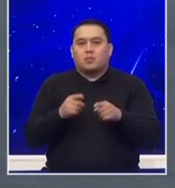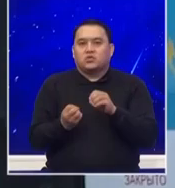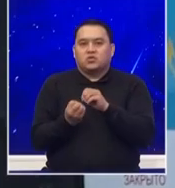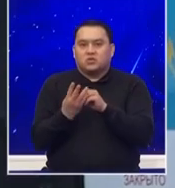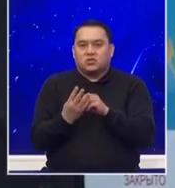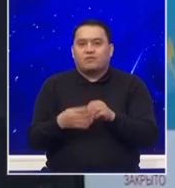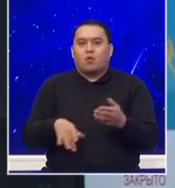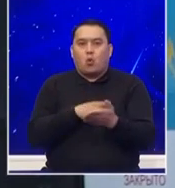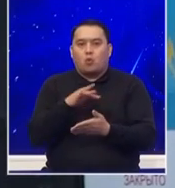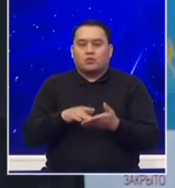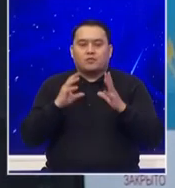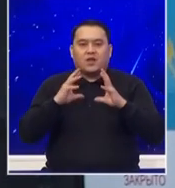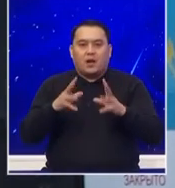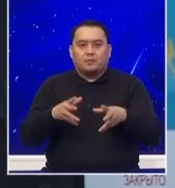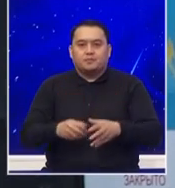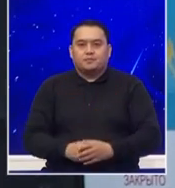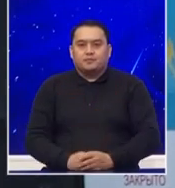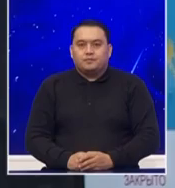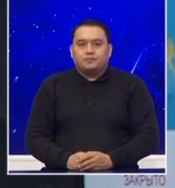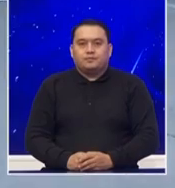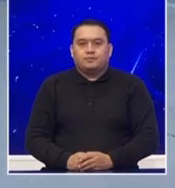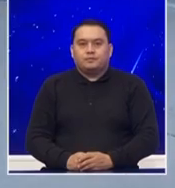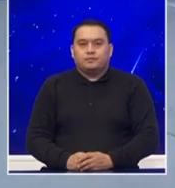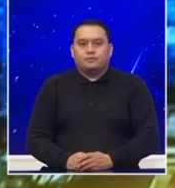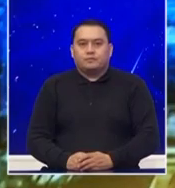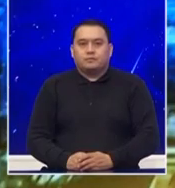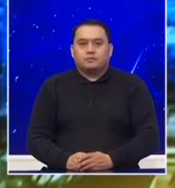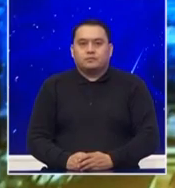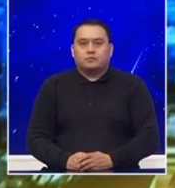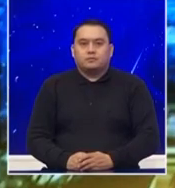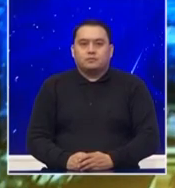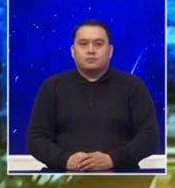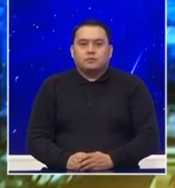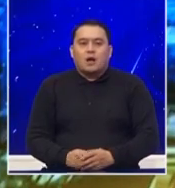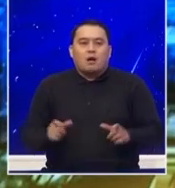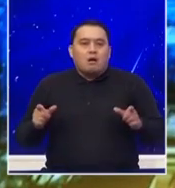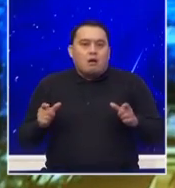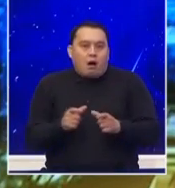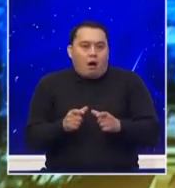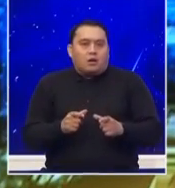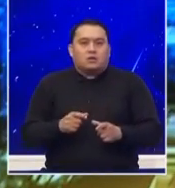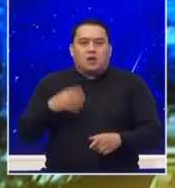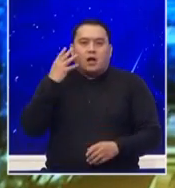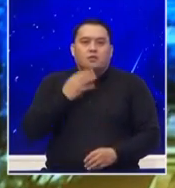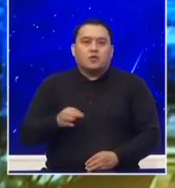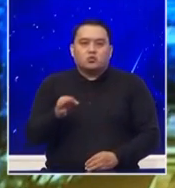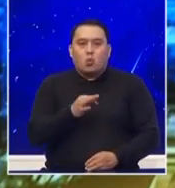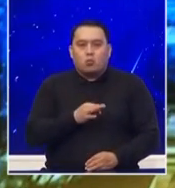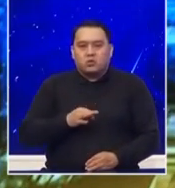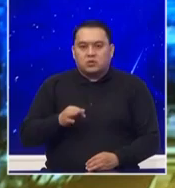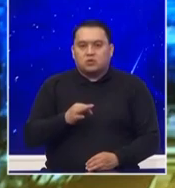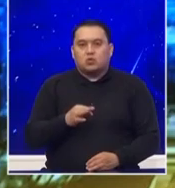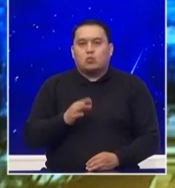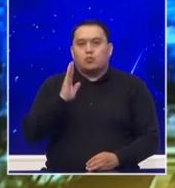в 14 мегаполисов мира. Несмотря на карантин, в нынешнем году в Алматинской